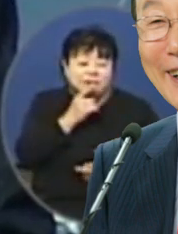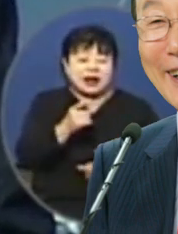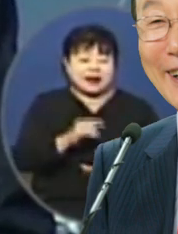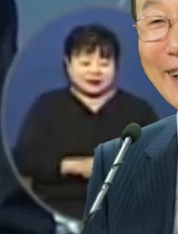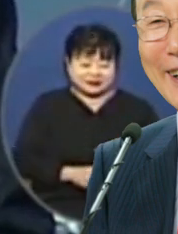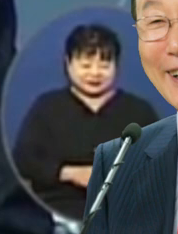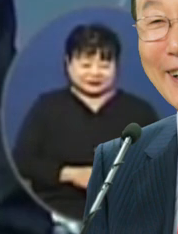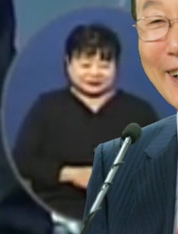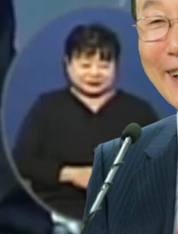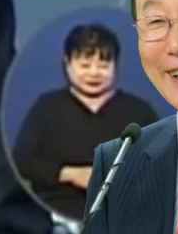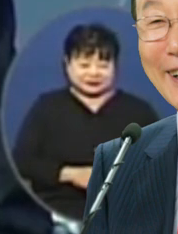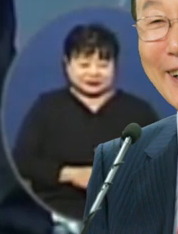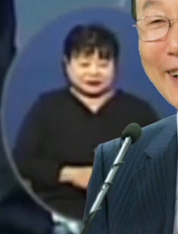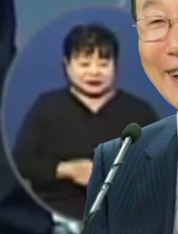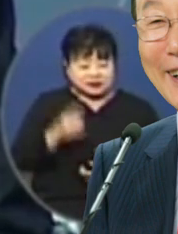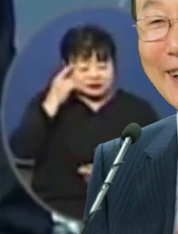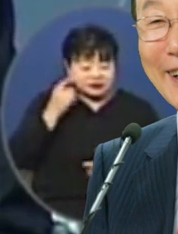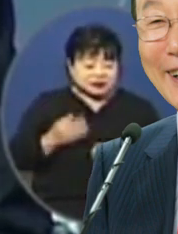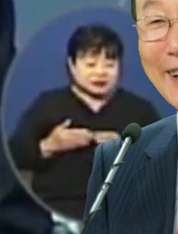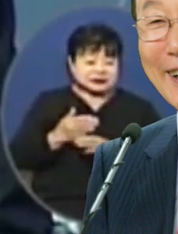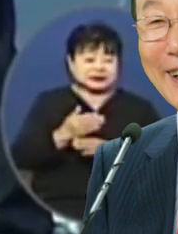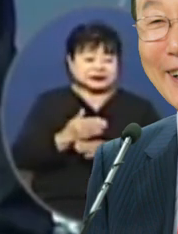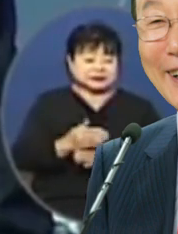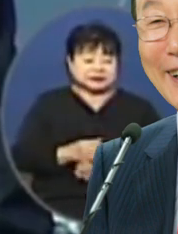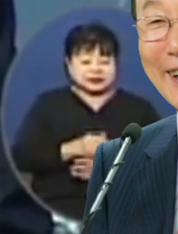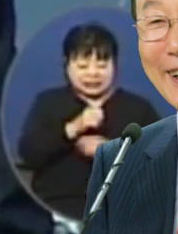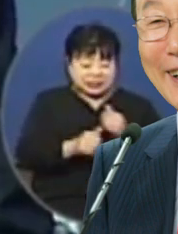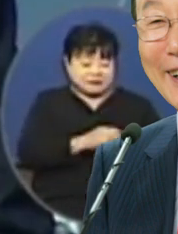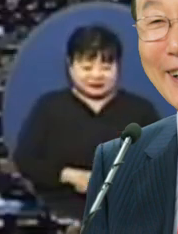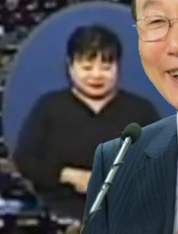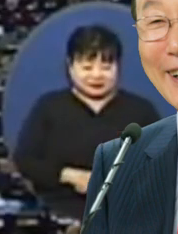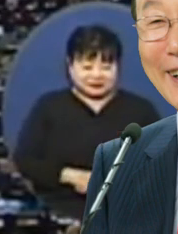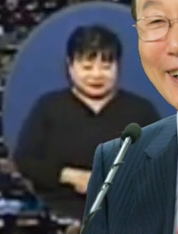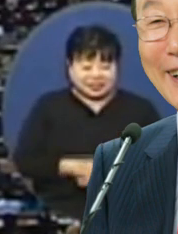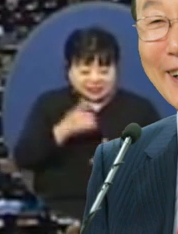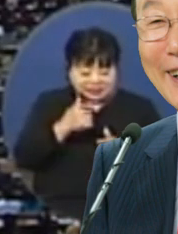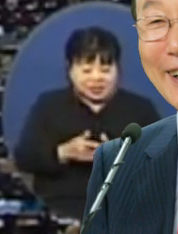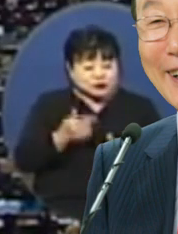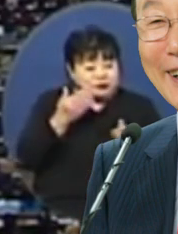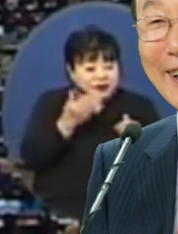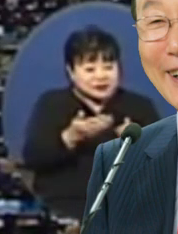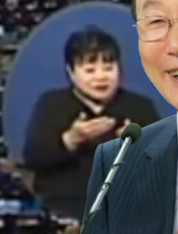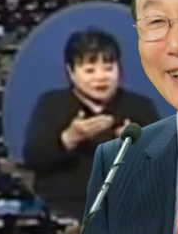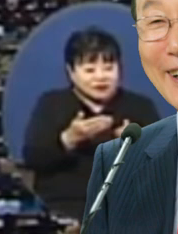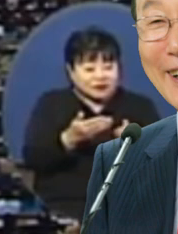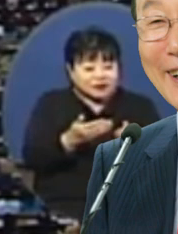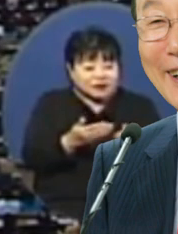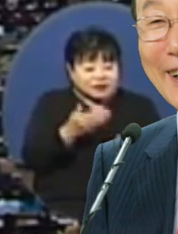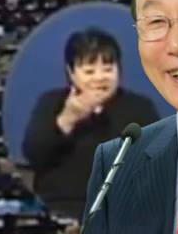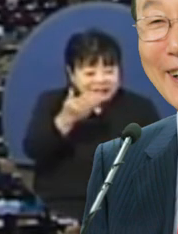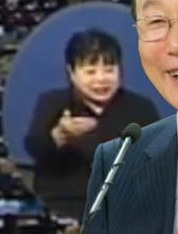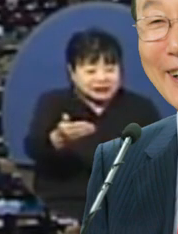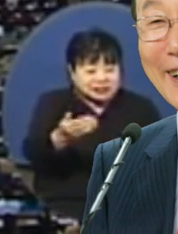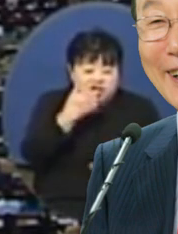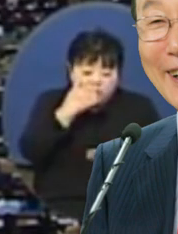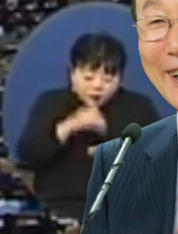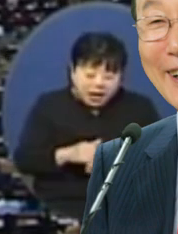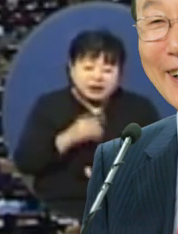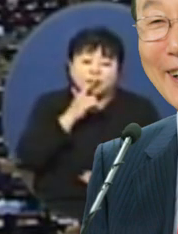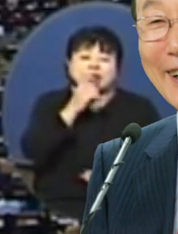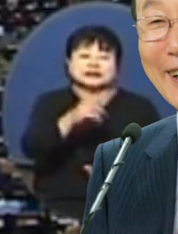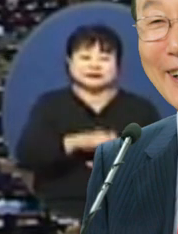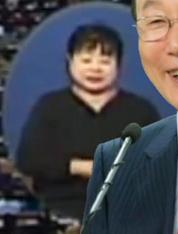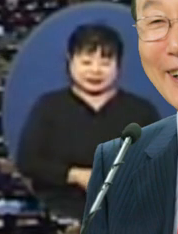성경은 상상할 수 없는 하나님의 능력을 나타내 주시는 것입니다. 예수님께서 당신은 바위라고 말하는